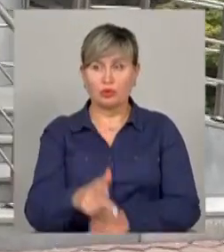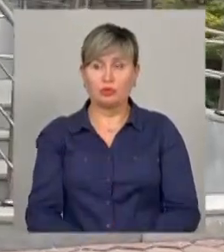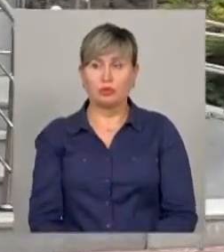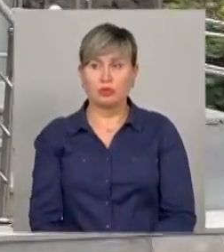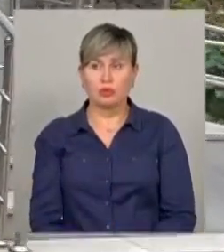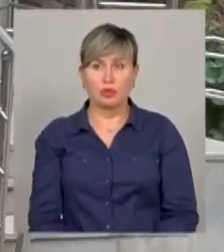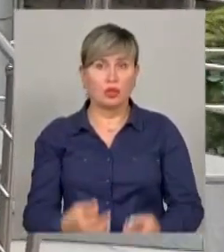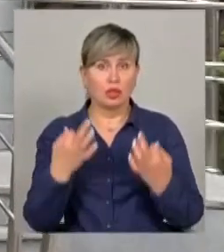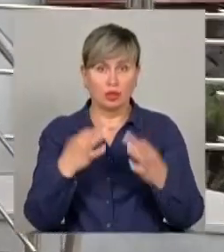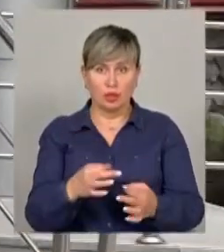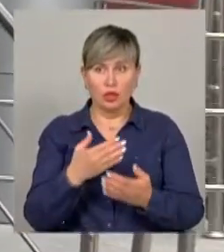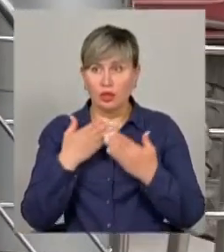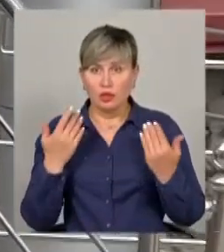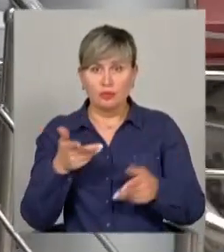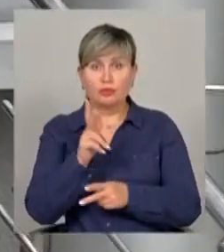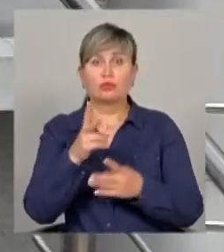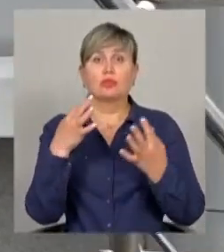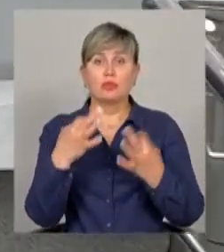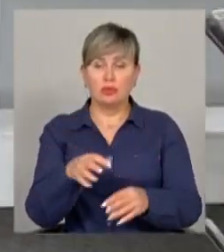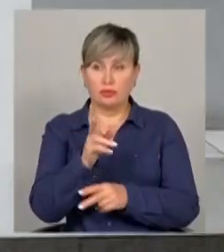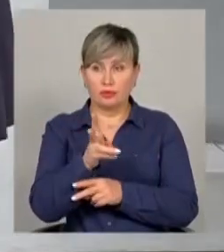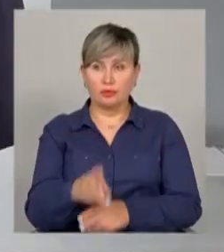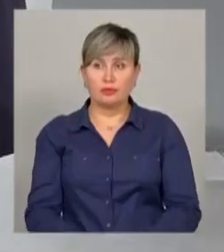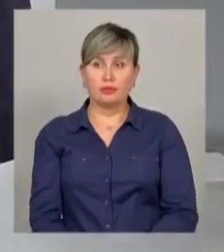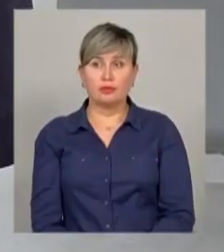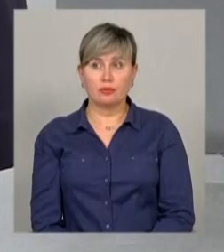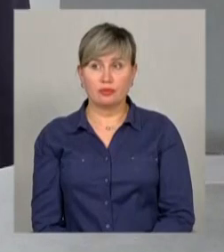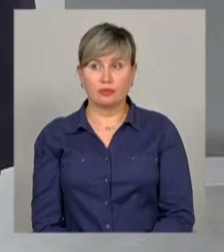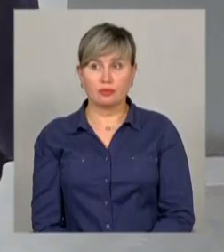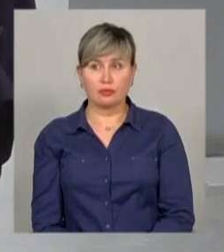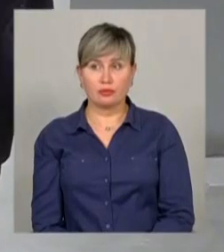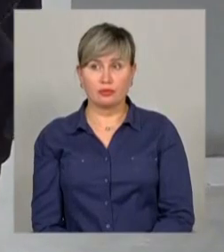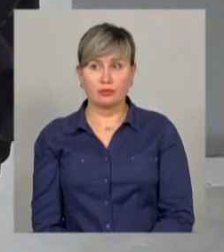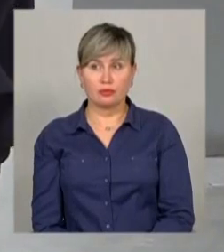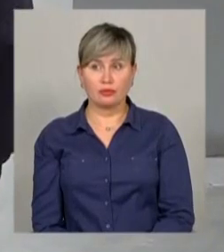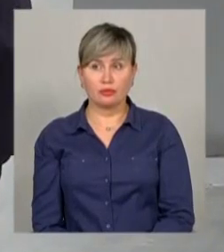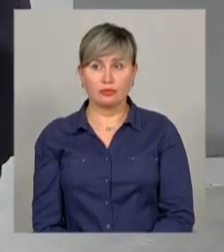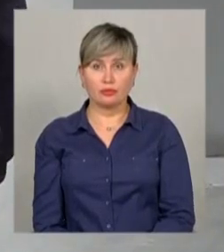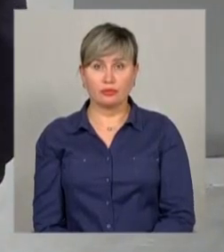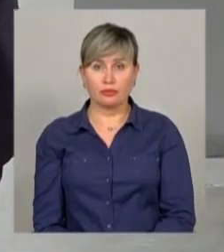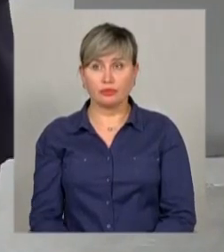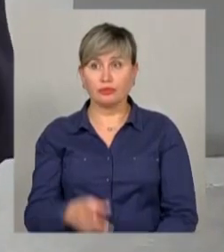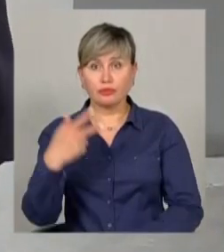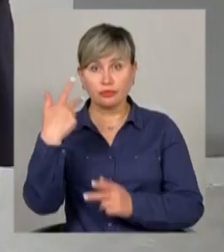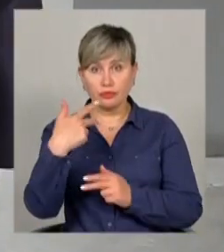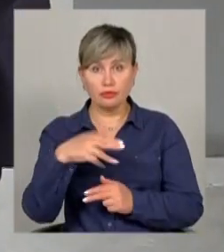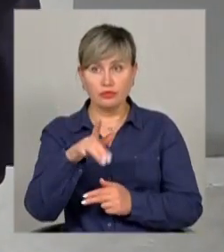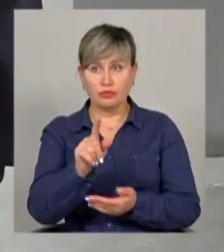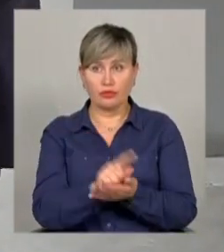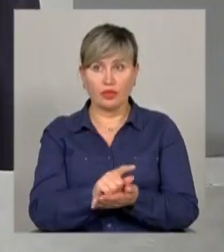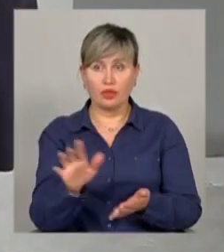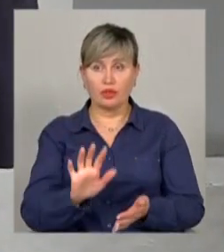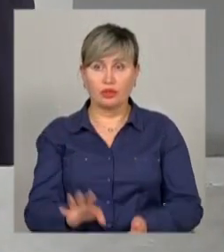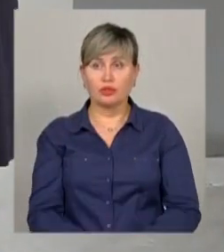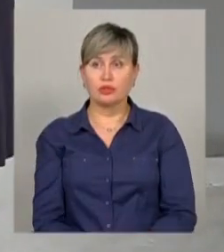дали решение? Оксы без комментария бермим деда. Мы так и дадим комментарии бергенде. Хорошо, вы так и даете, но снимать вы не должны эту